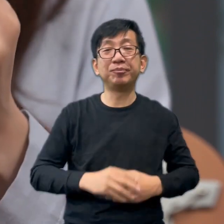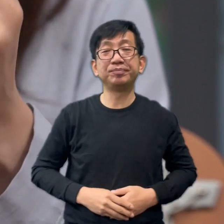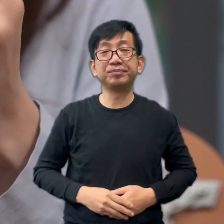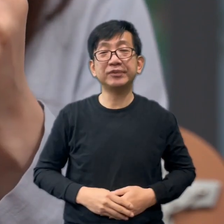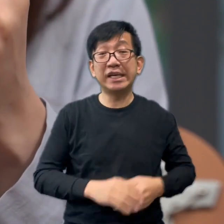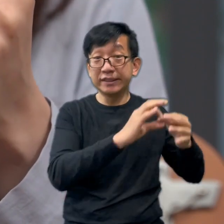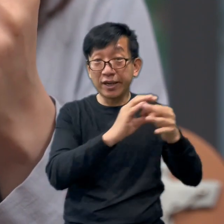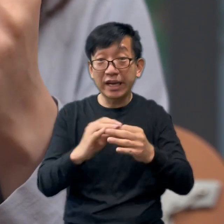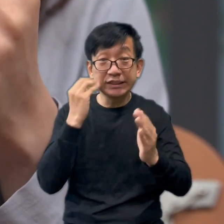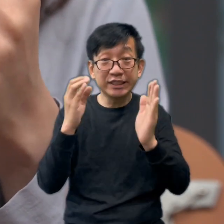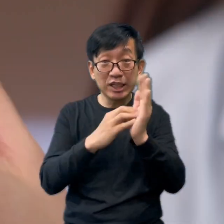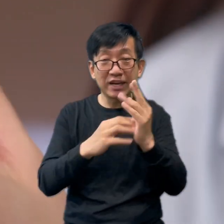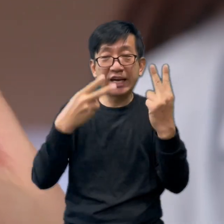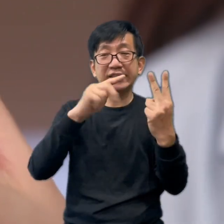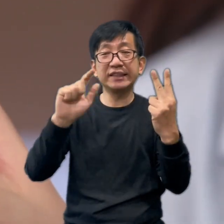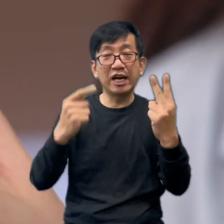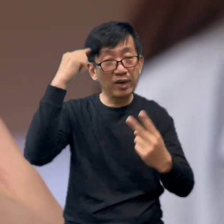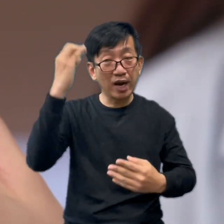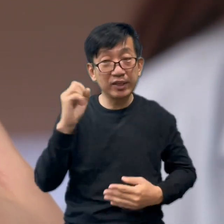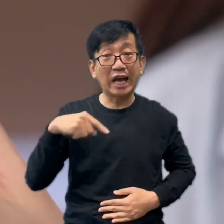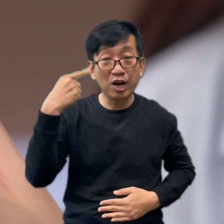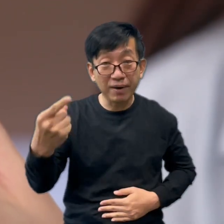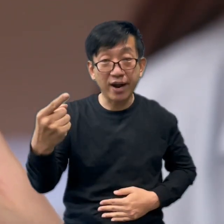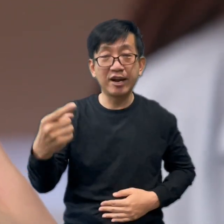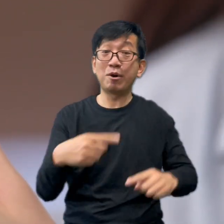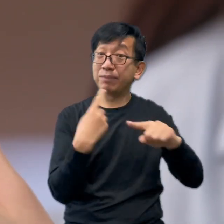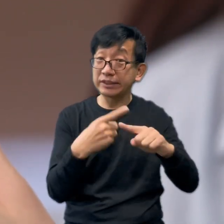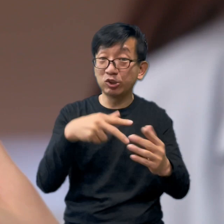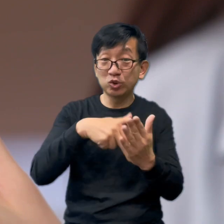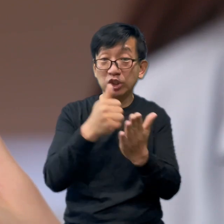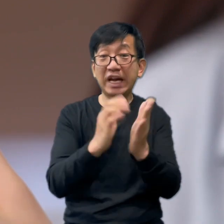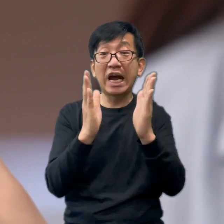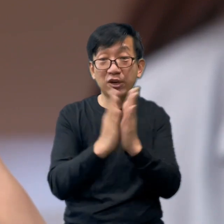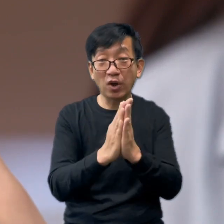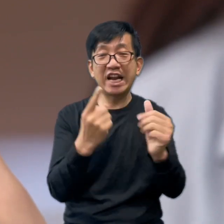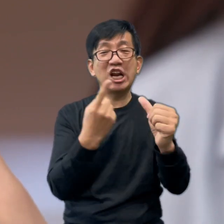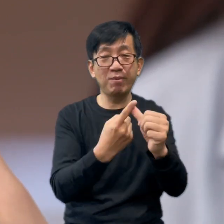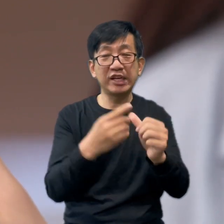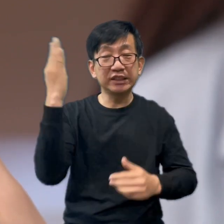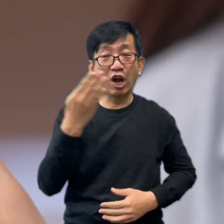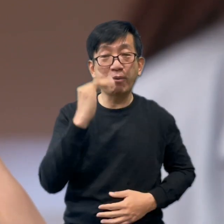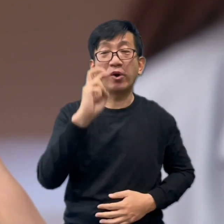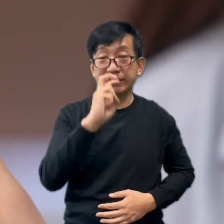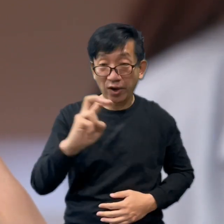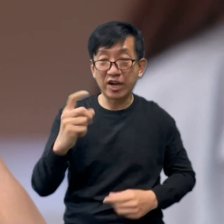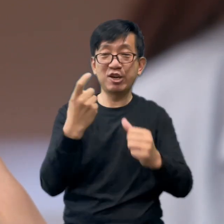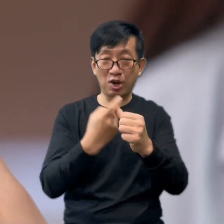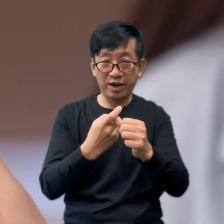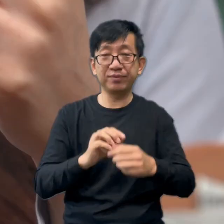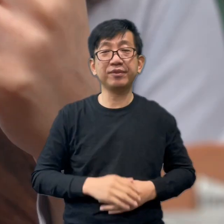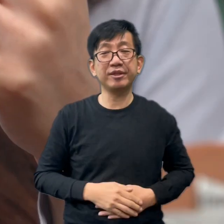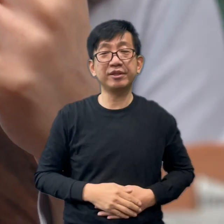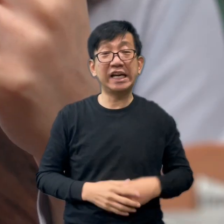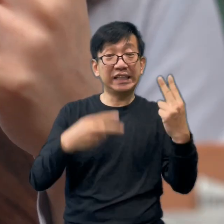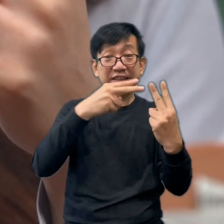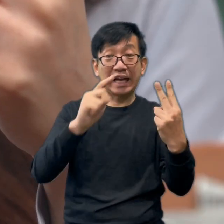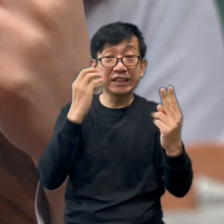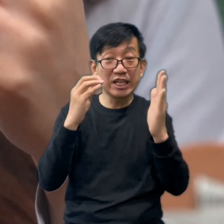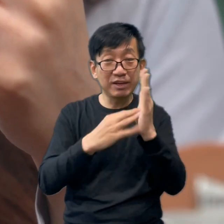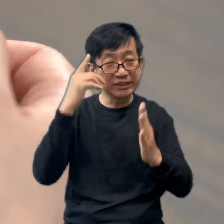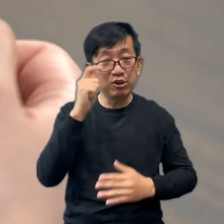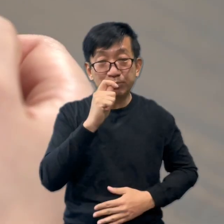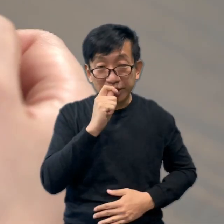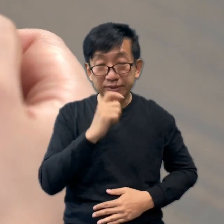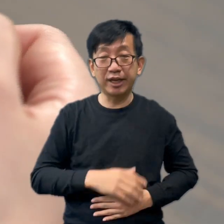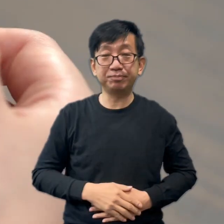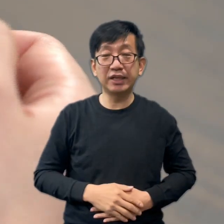마칩니다. 이어서 그 신비의 2단을 외운 뒤 마찬가지로 주님의 기도 한 번과 성모송을 10번